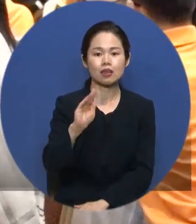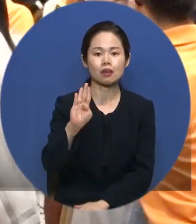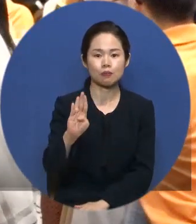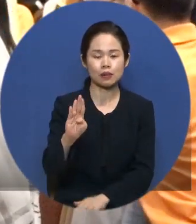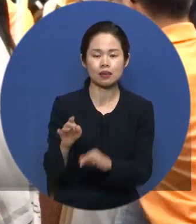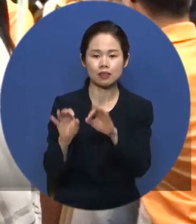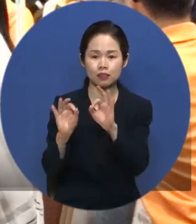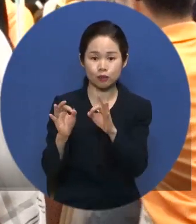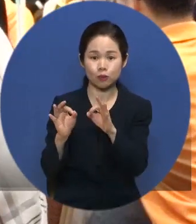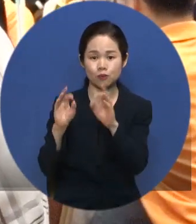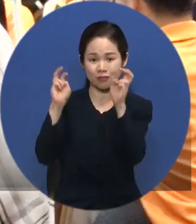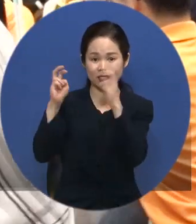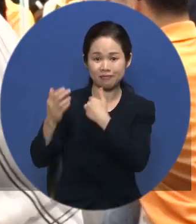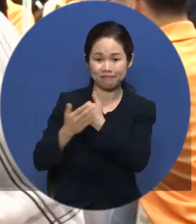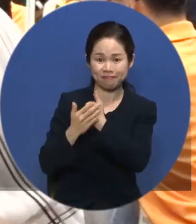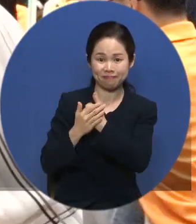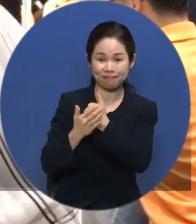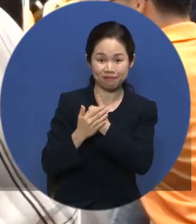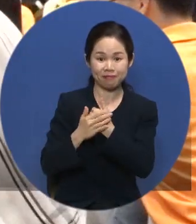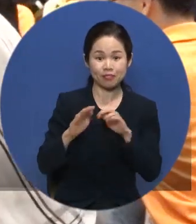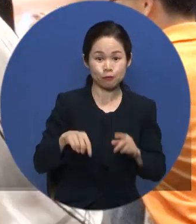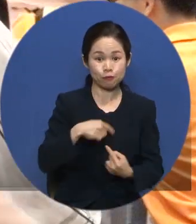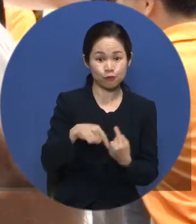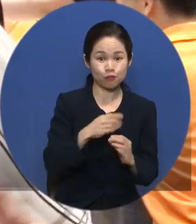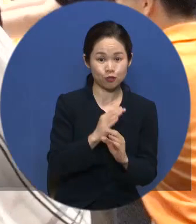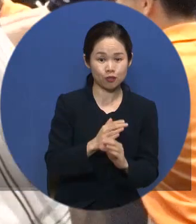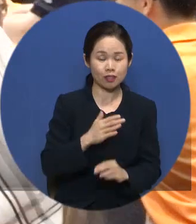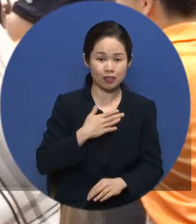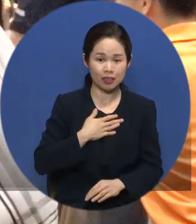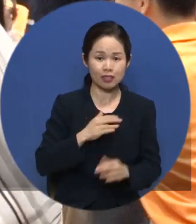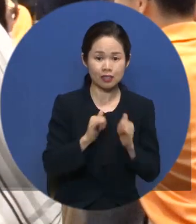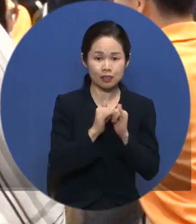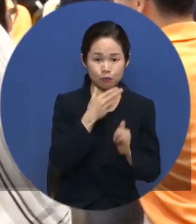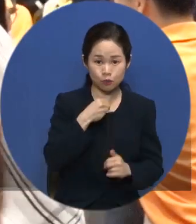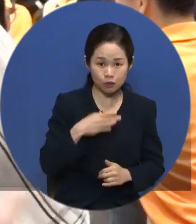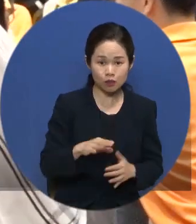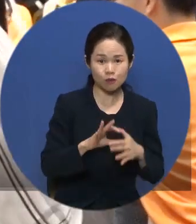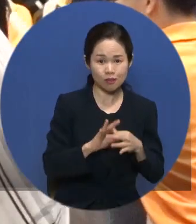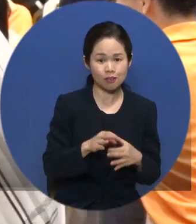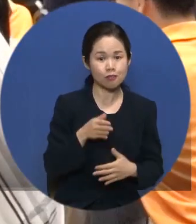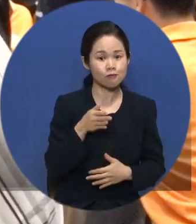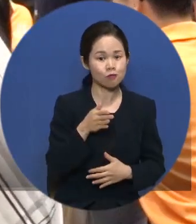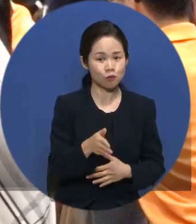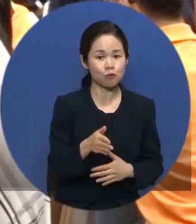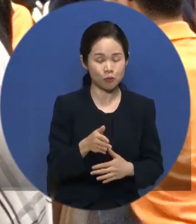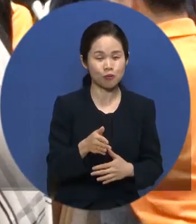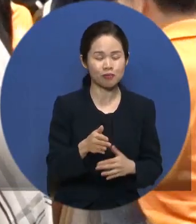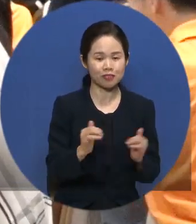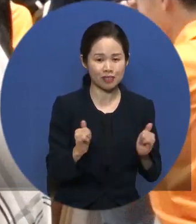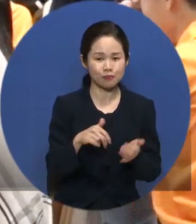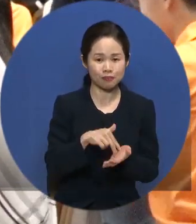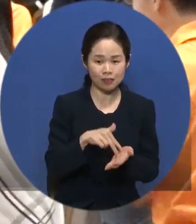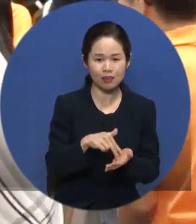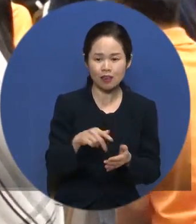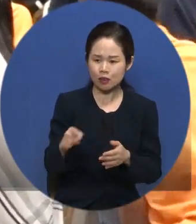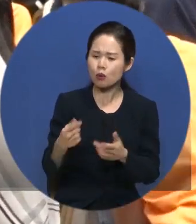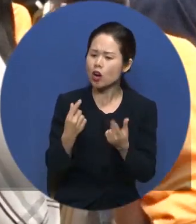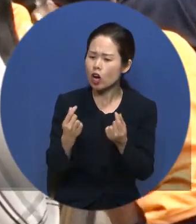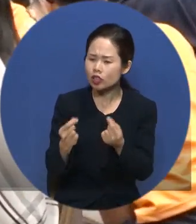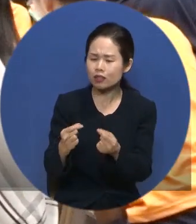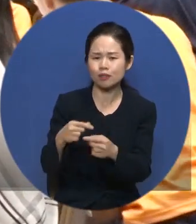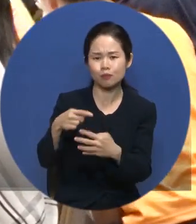운영하고 있는데요. 저는 이제 전공자로서 많은 이러한 프로그램을 이제 많이 지원도 하고 자문도 하는데